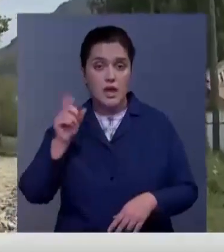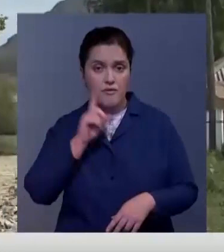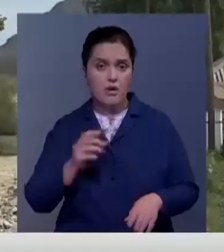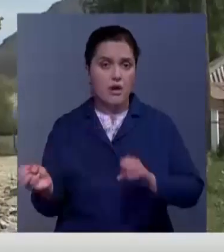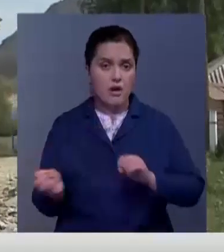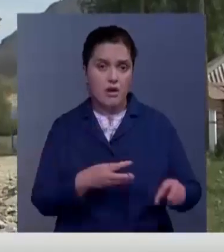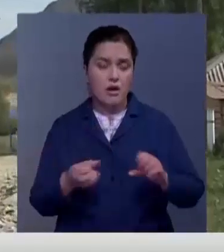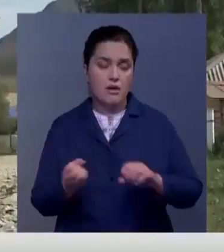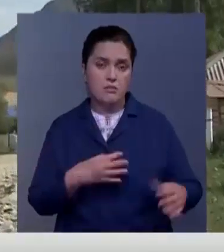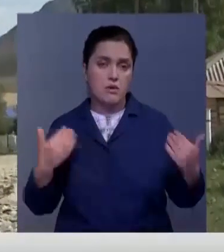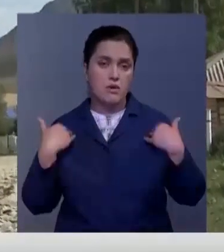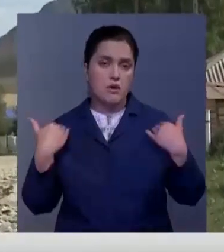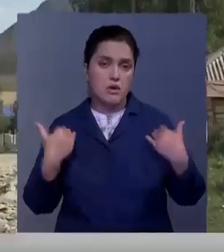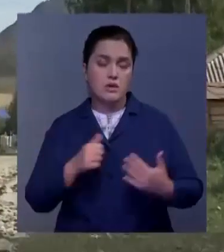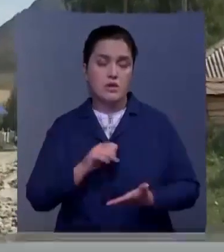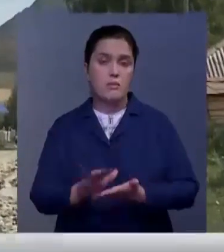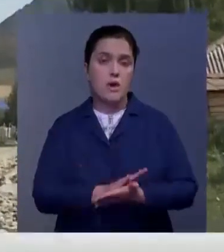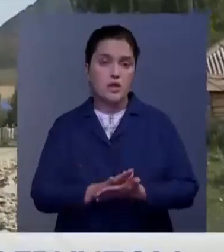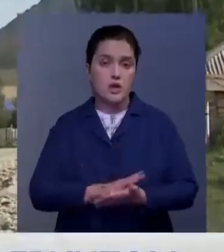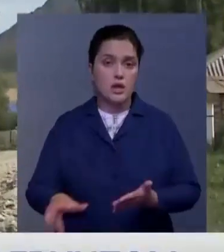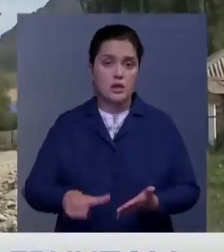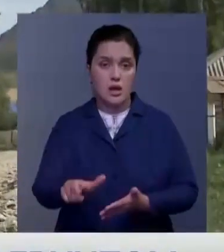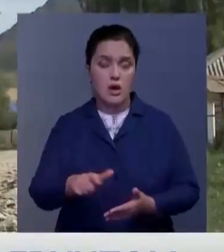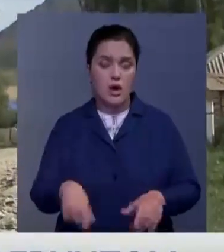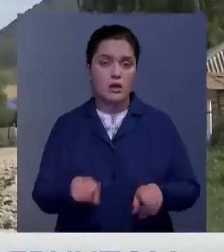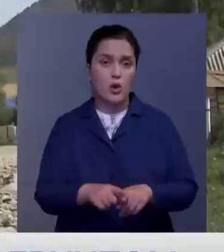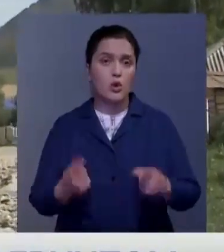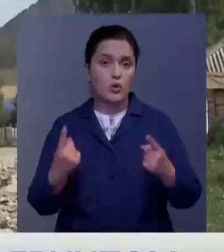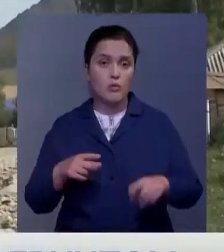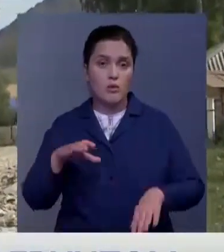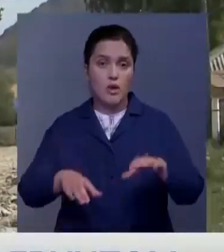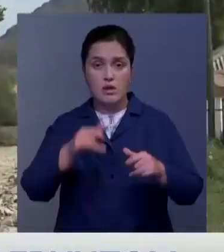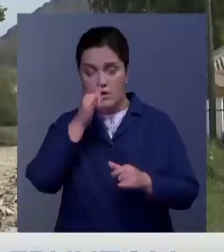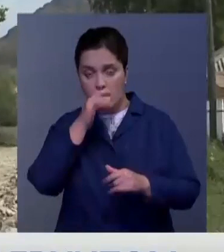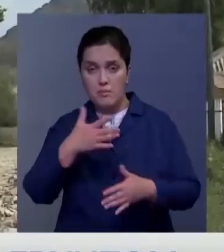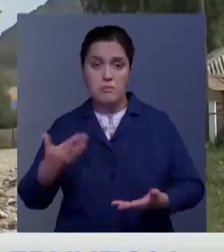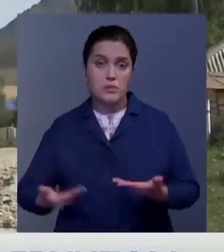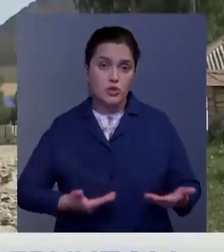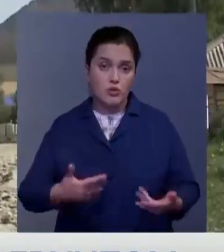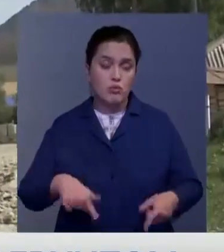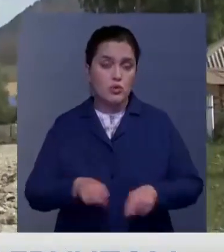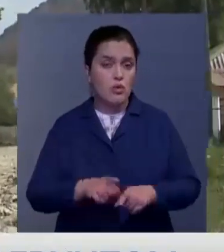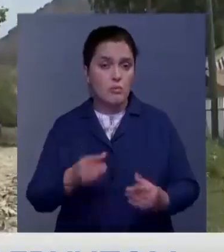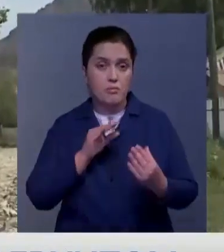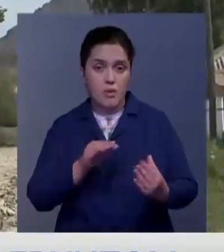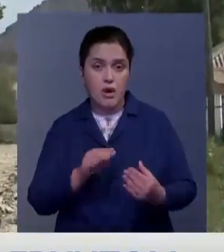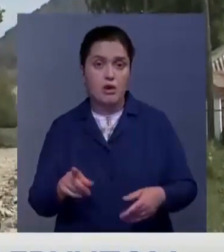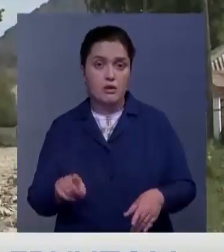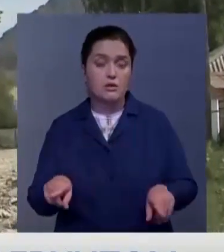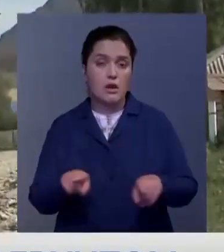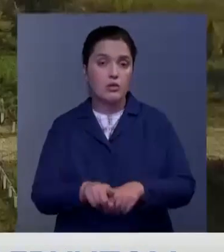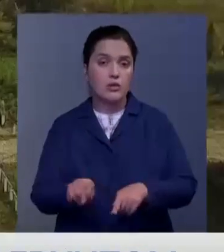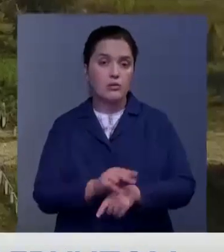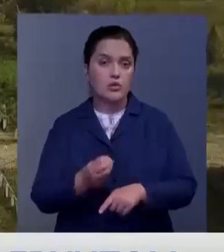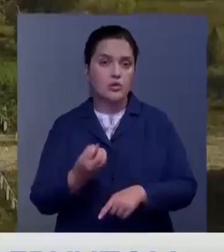в Гераклов и самостоятельно очищать дорогу от таких крупных валунов. Иначе не проехать, не пройти. После такого ремонта нужен